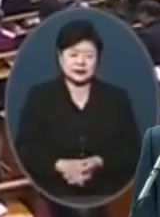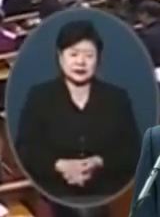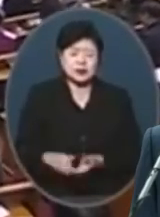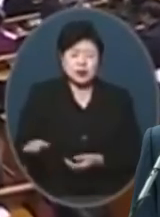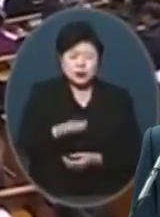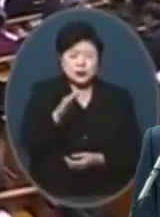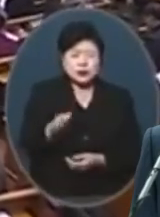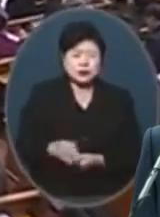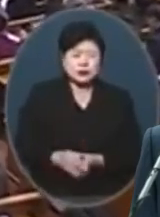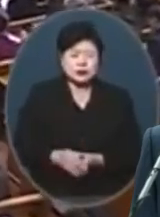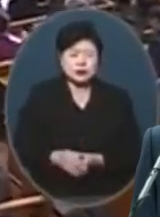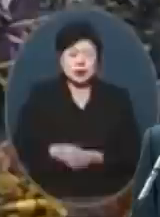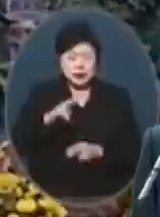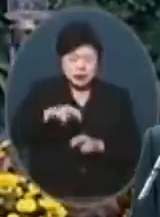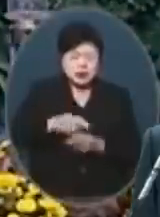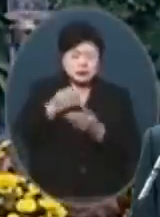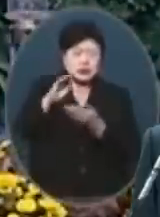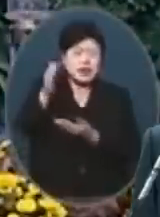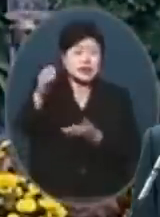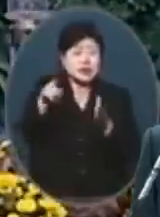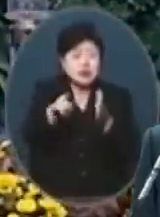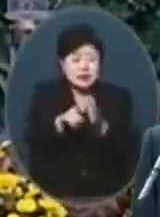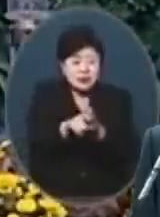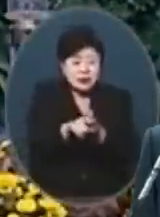우리의 제물이 되기 위해서